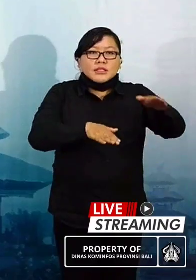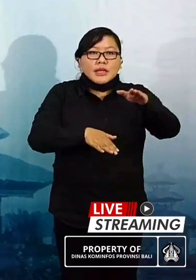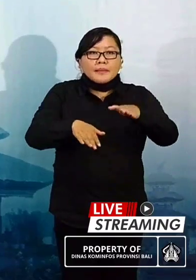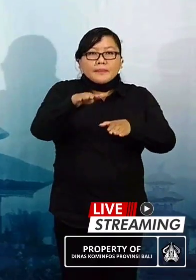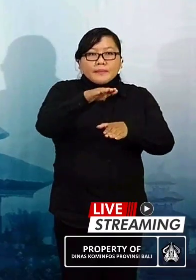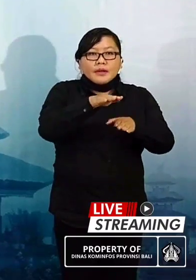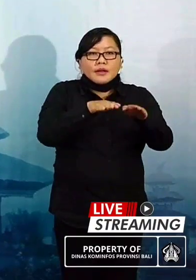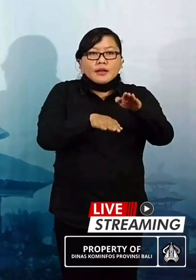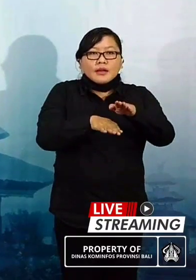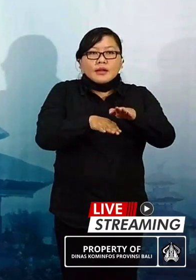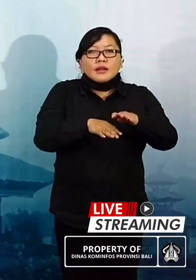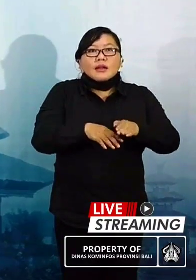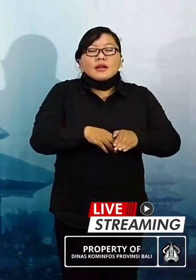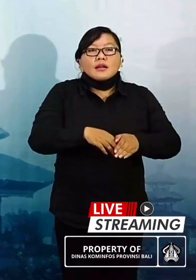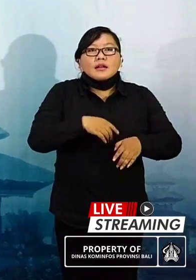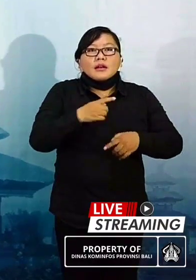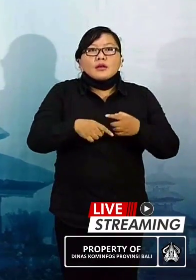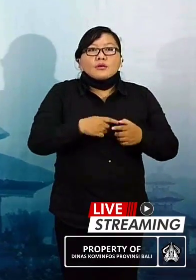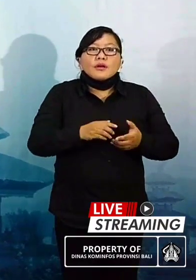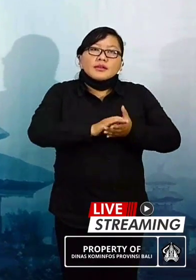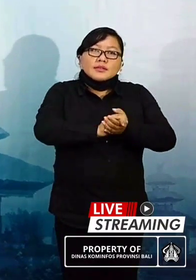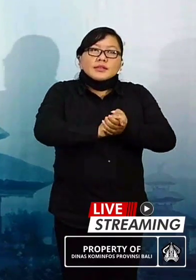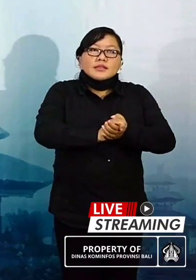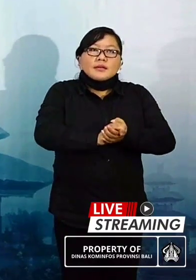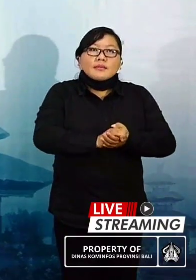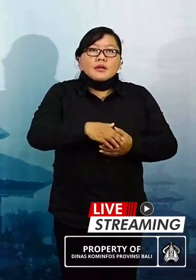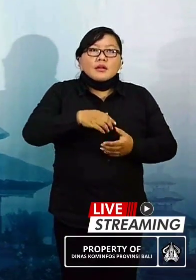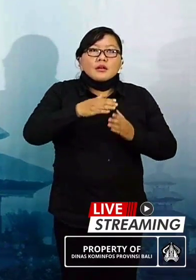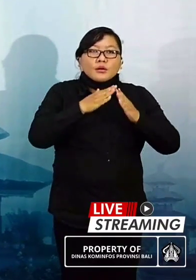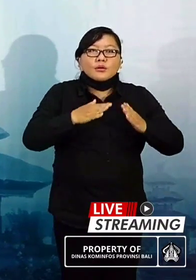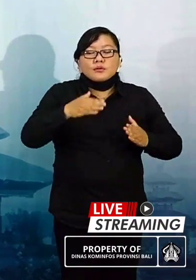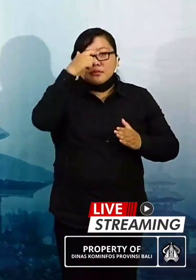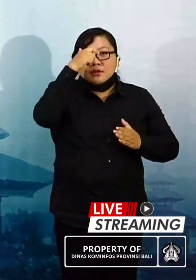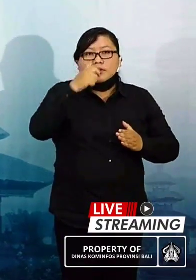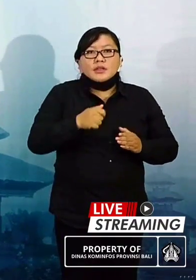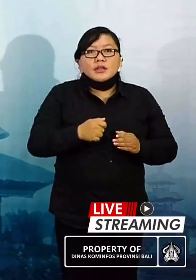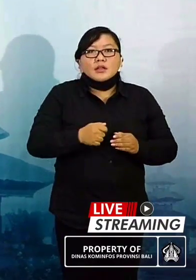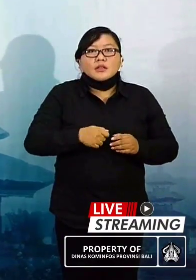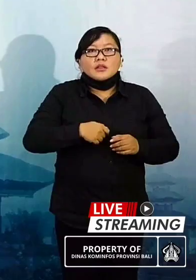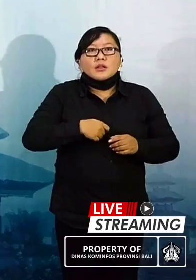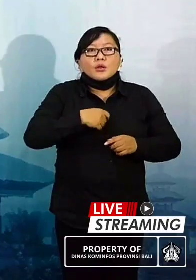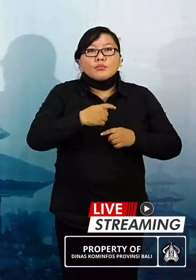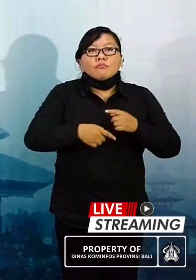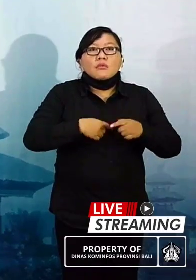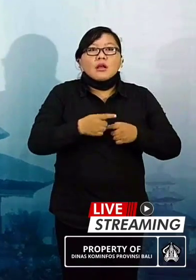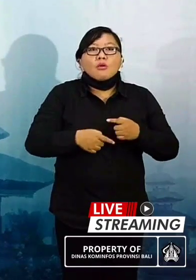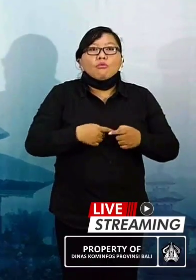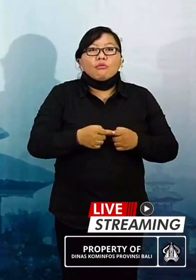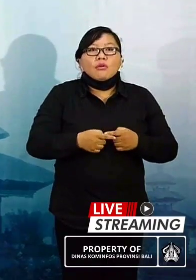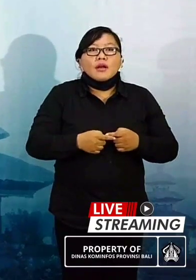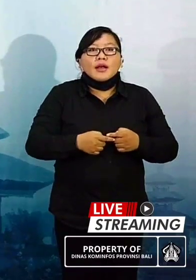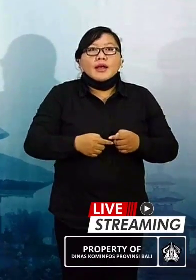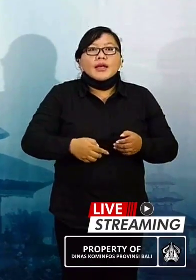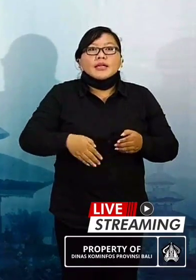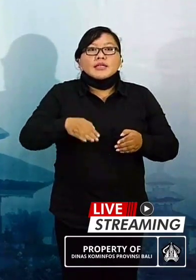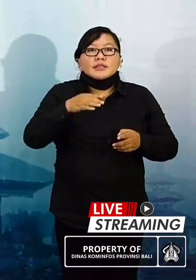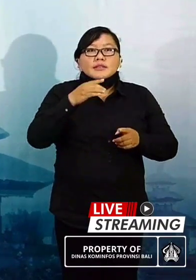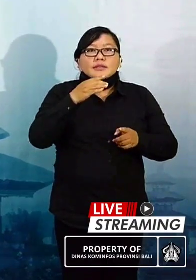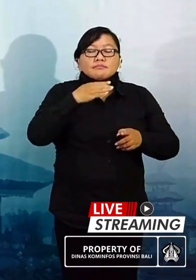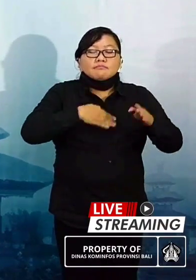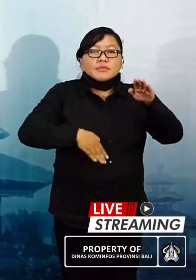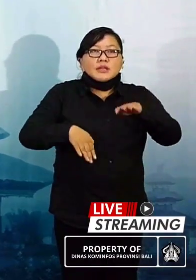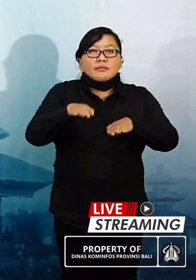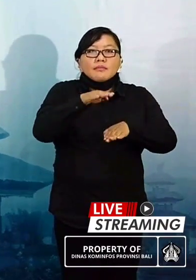melakukan kerjasama dengan Rumah Sakit untuk melakukan penambahan penambahan ruang isolasi